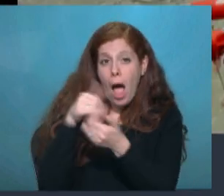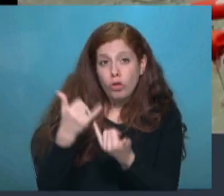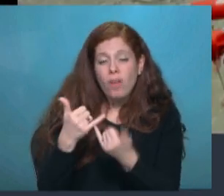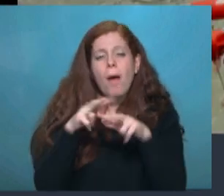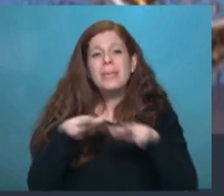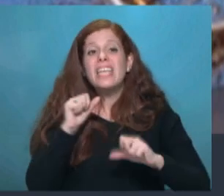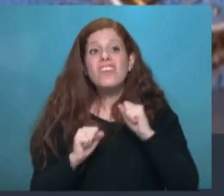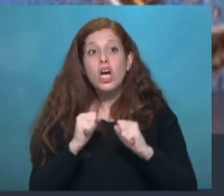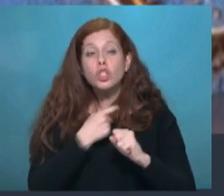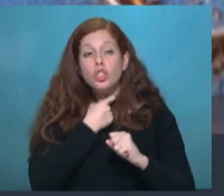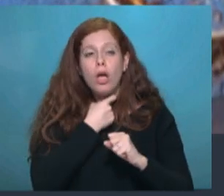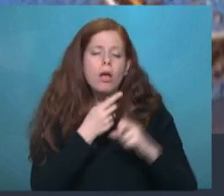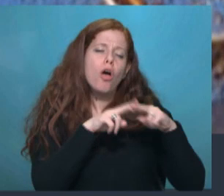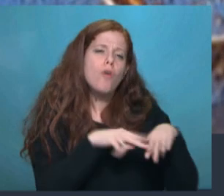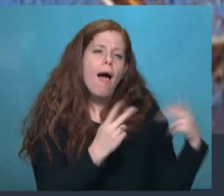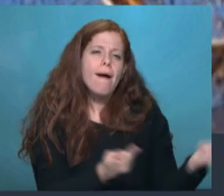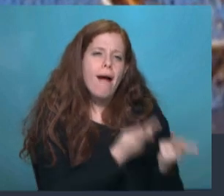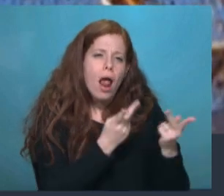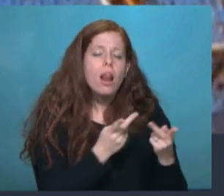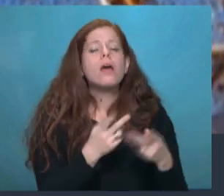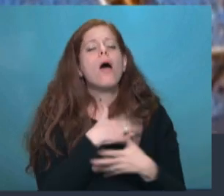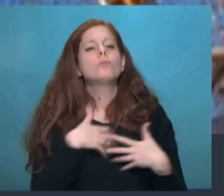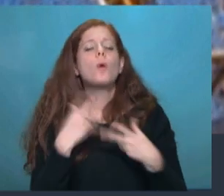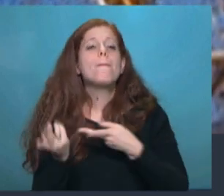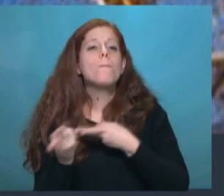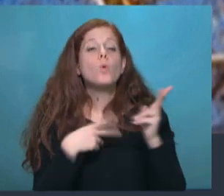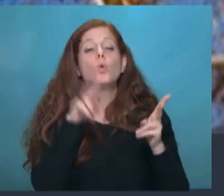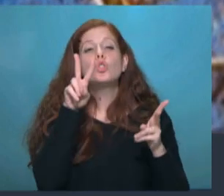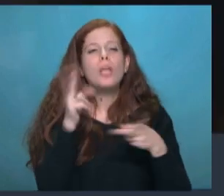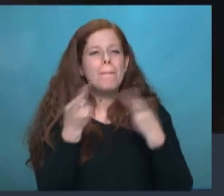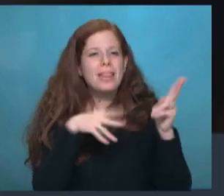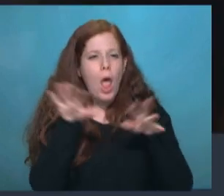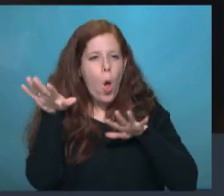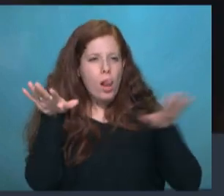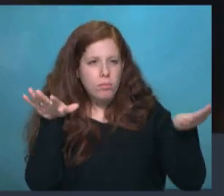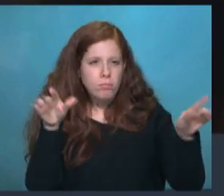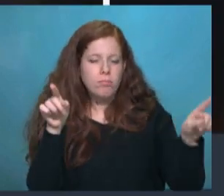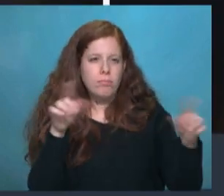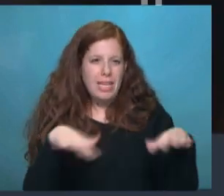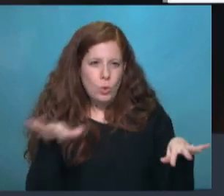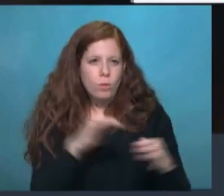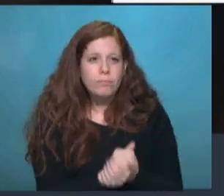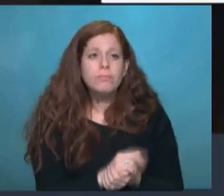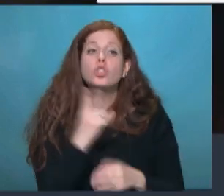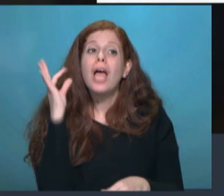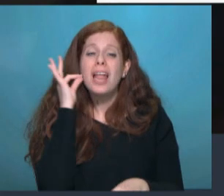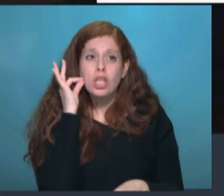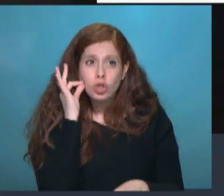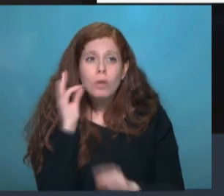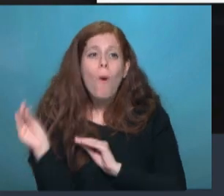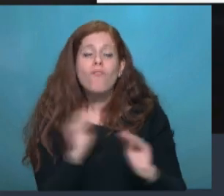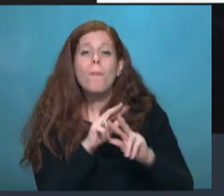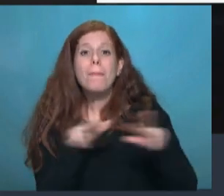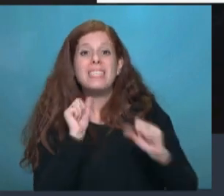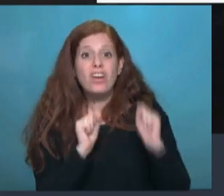והשאר קל. הפצועים פונו לשני בתי חולים באזור. Estas dos personas que están graves fueron trasladadas en